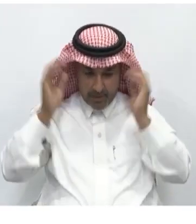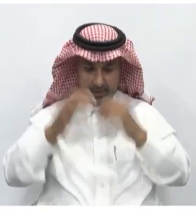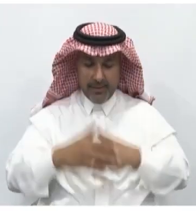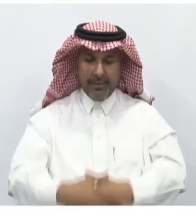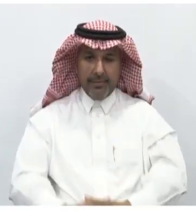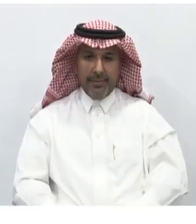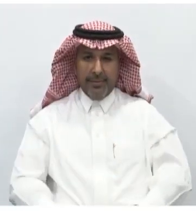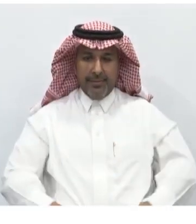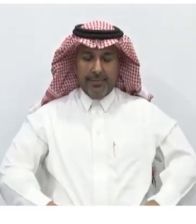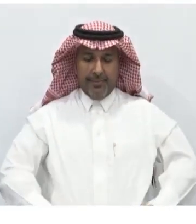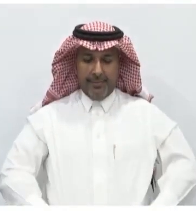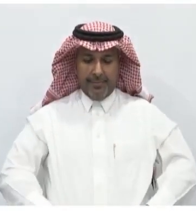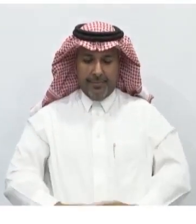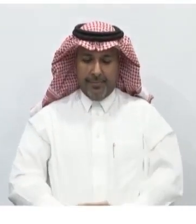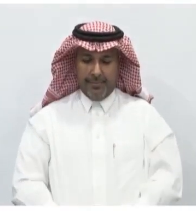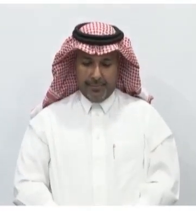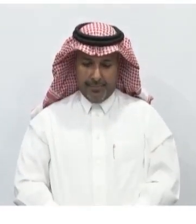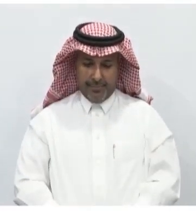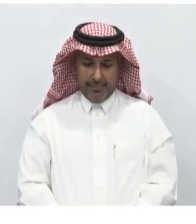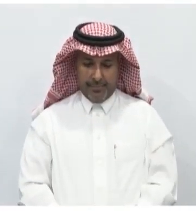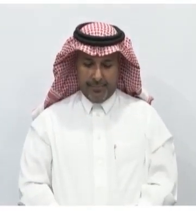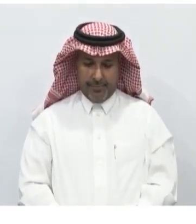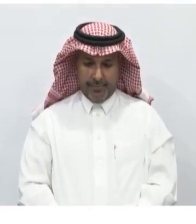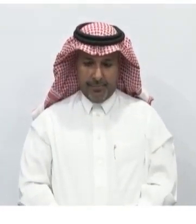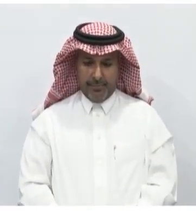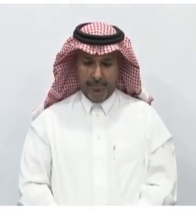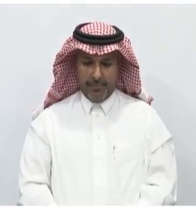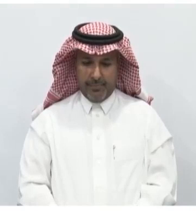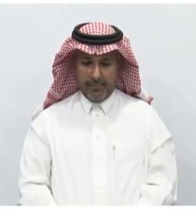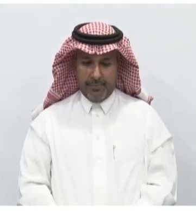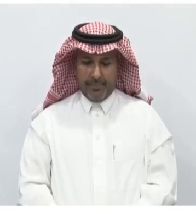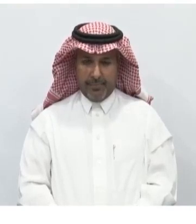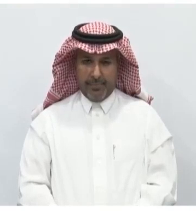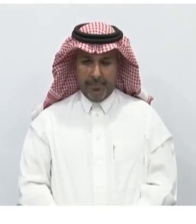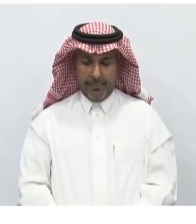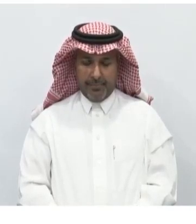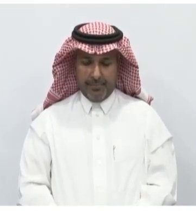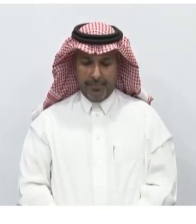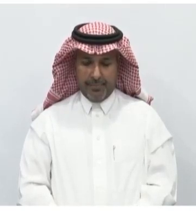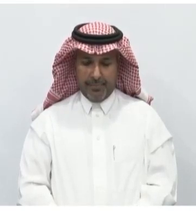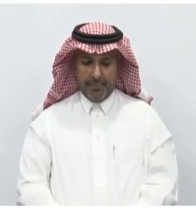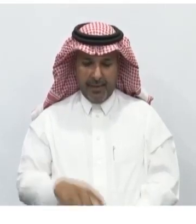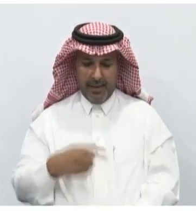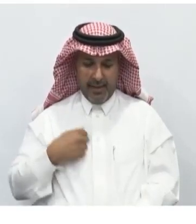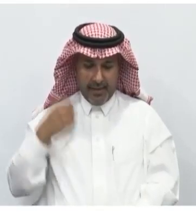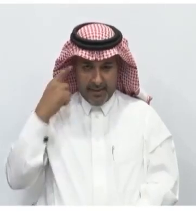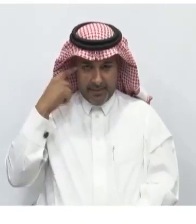سباعية الماء. إذا هذه هي الصيغة والاسم.